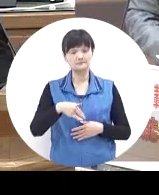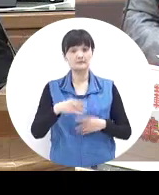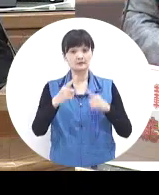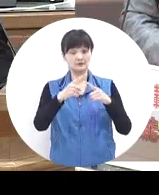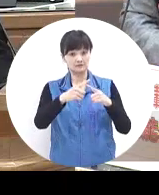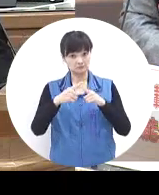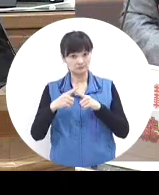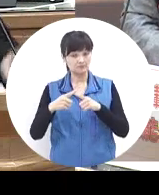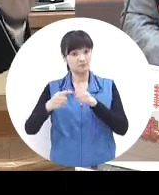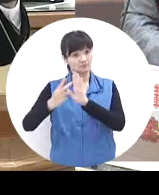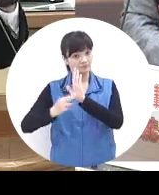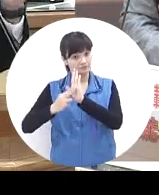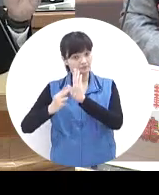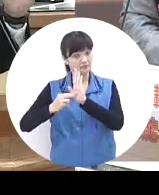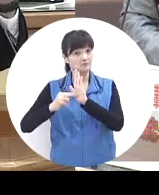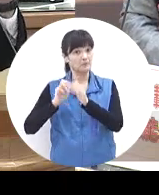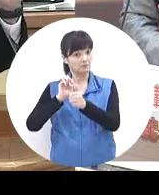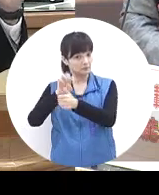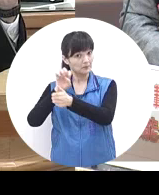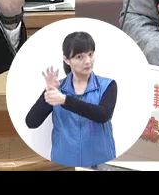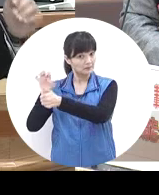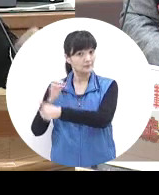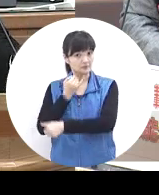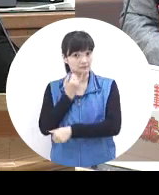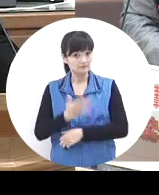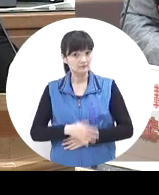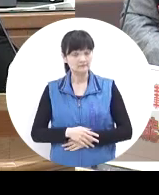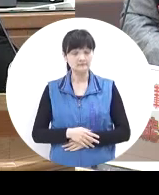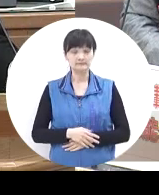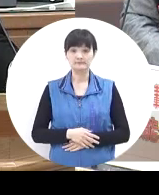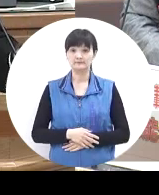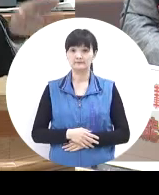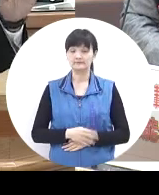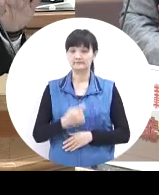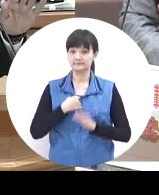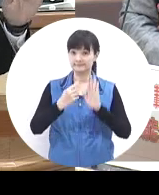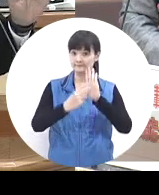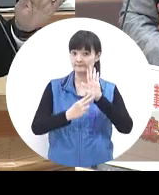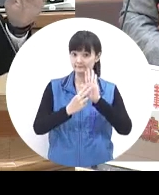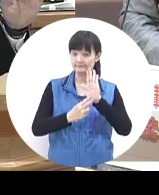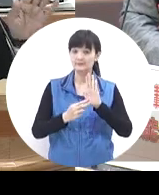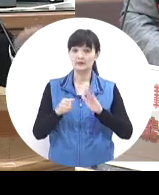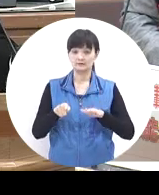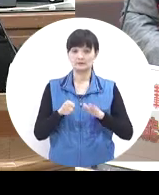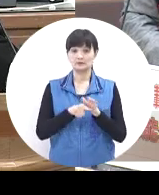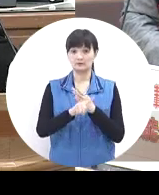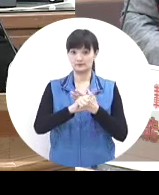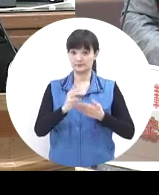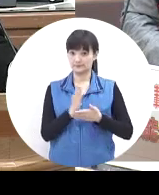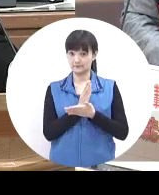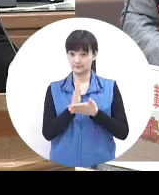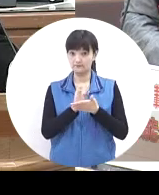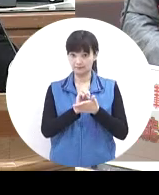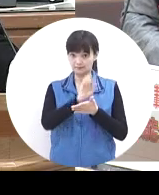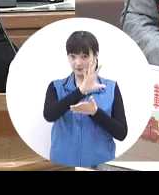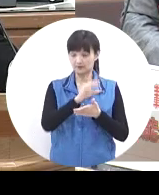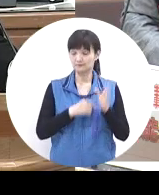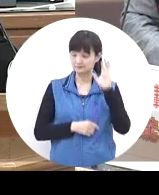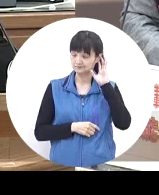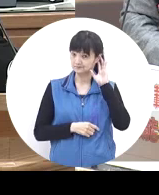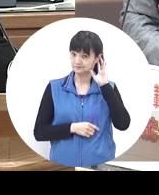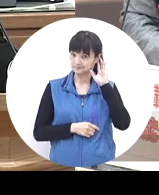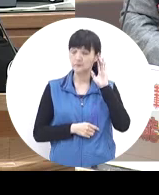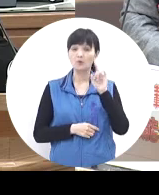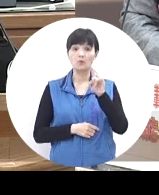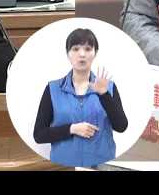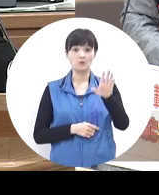说明会，好不好？ 市长，我跟议员做一个说明了哈。这个专业评估报告我听过了哈。当时为什么会